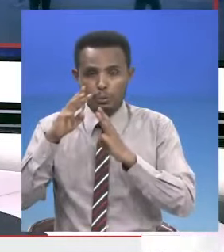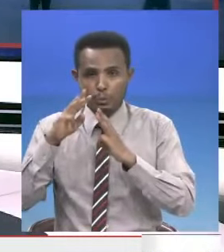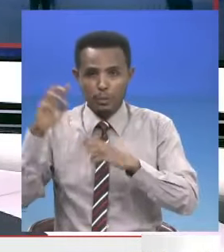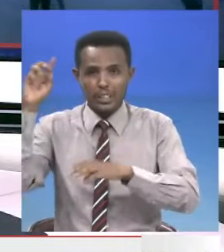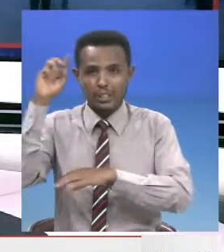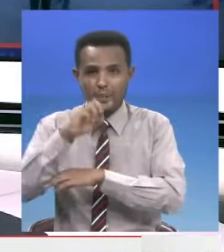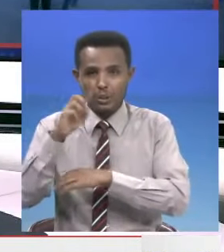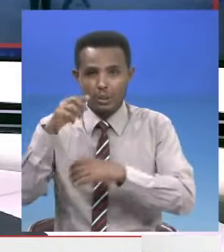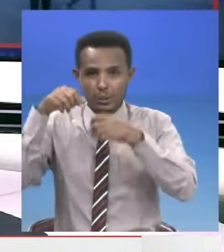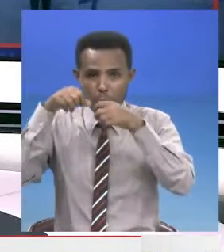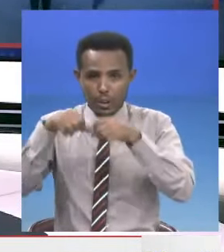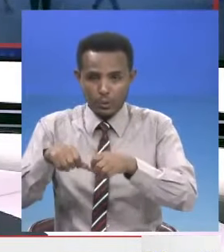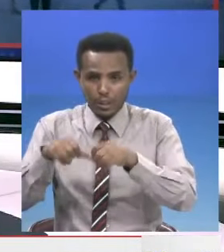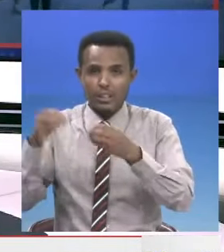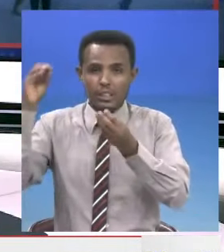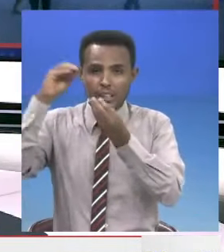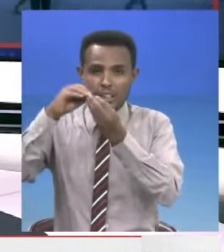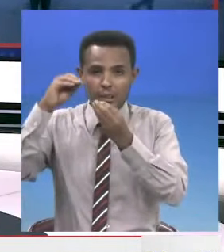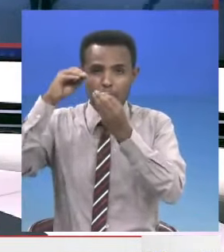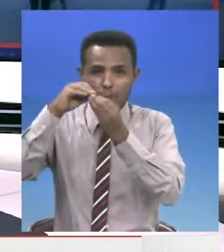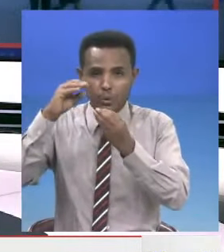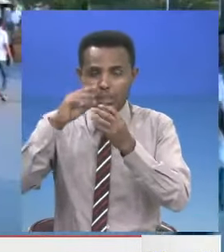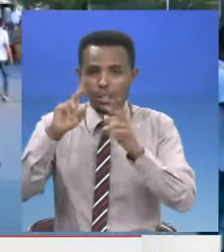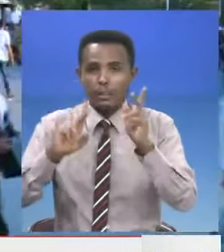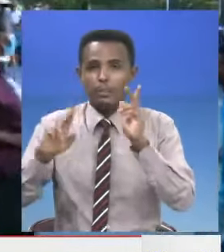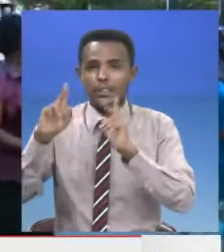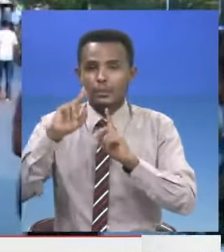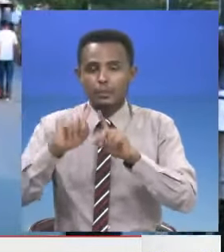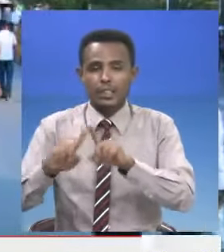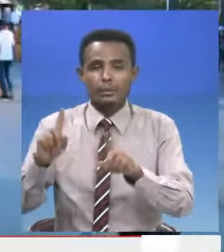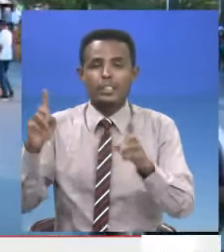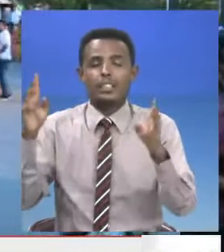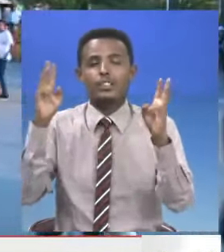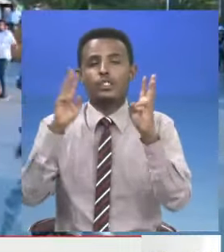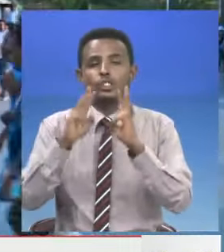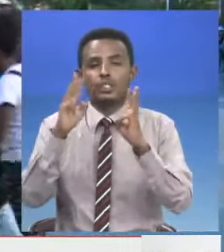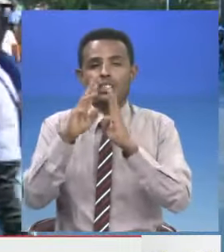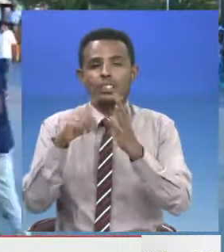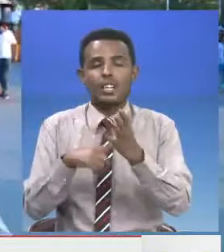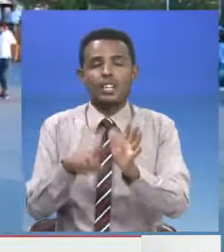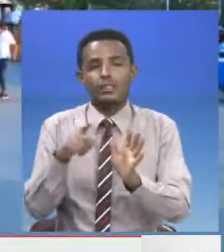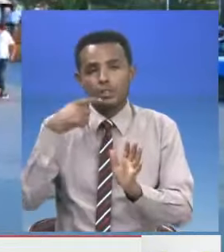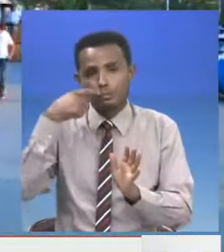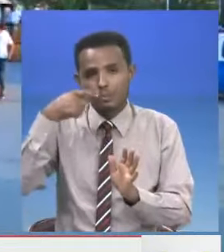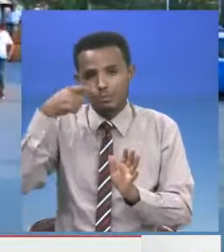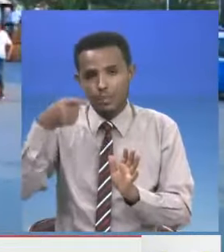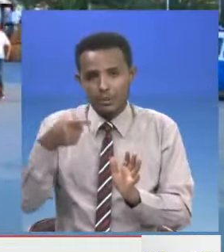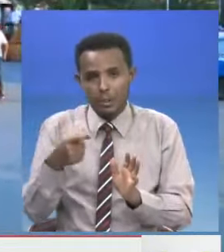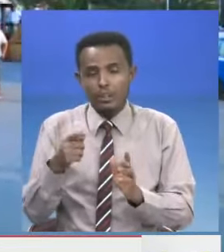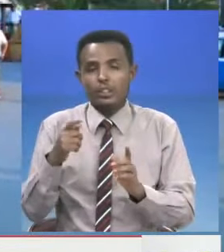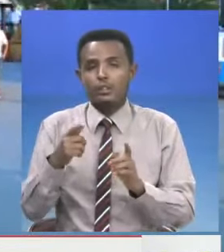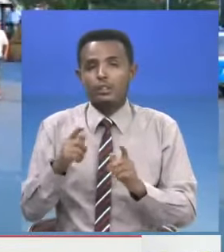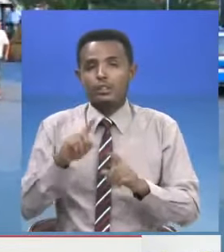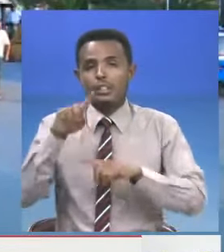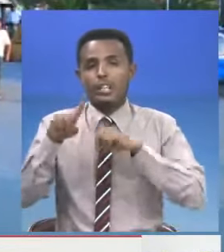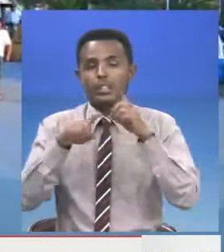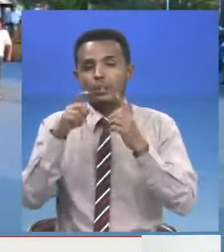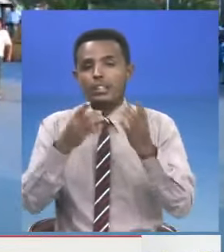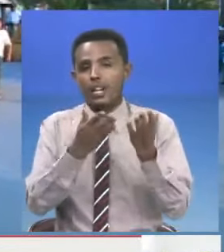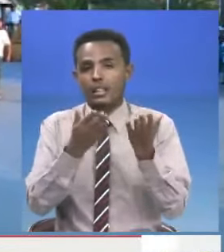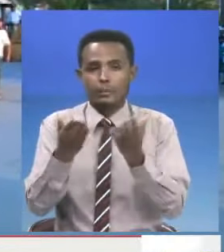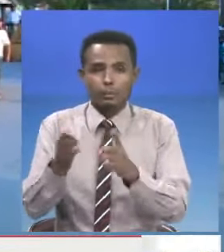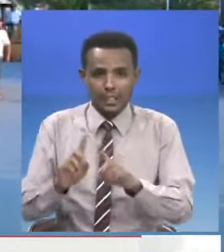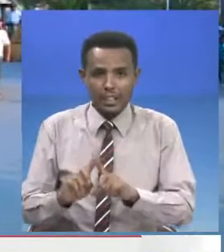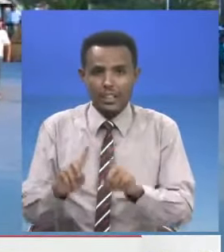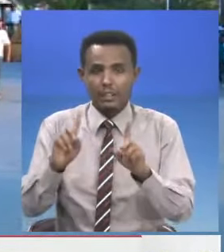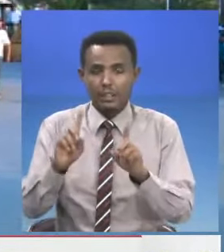በየቀኑ እየዋሉ እያደሩ እየጨመሩና ህብረተሰቡን ለተለያየ ችግር እየዳረጉ ነው የሚገኙት እያሉ ጥያቄዎቻቸውን አቅርበዋል። በተለይ